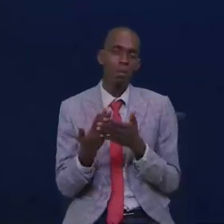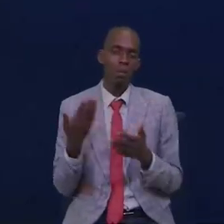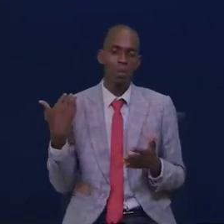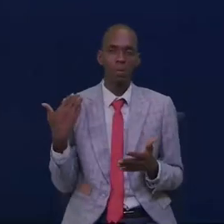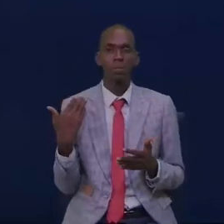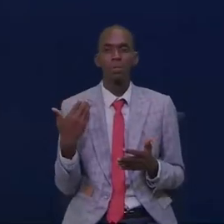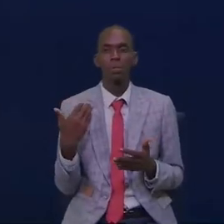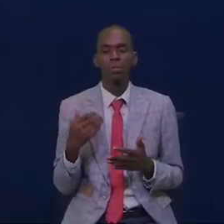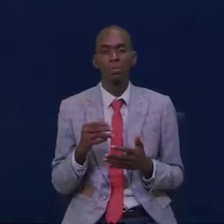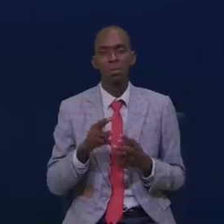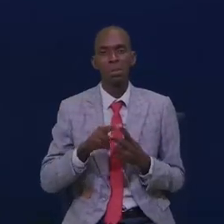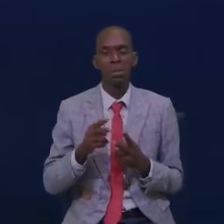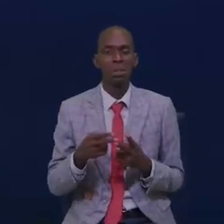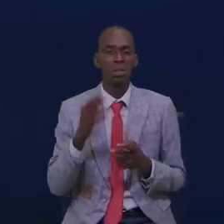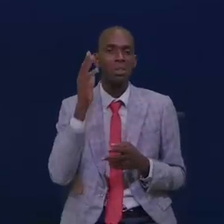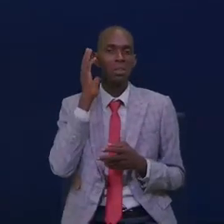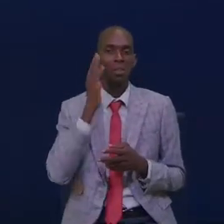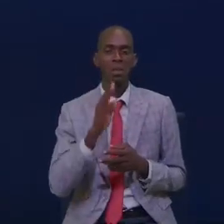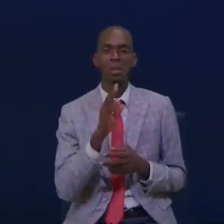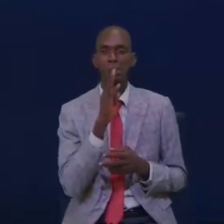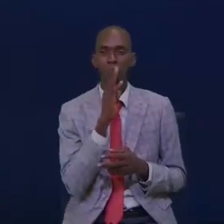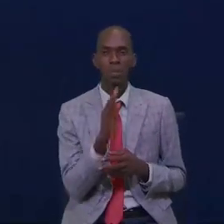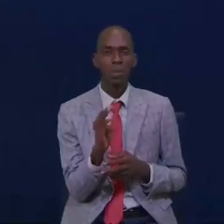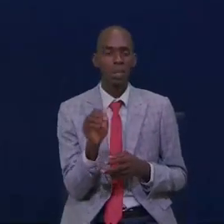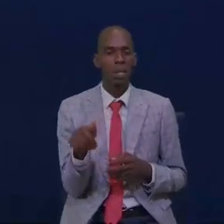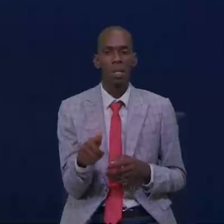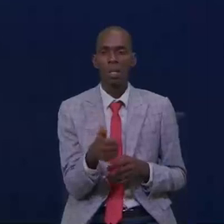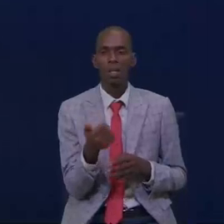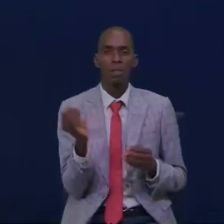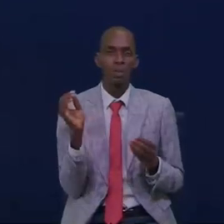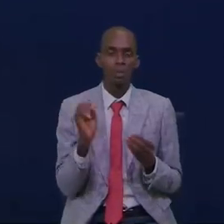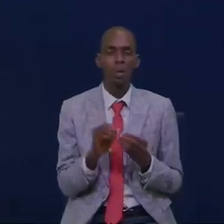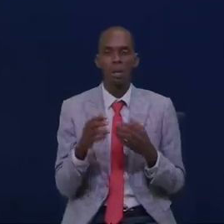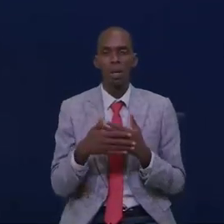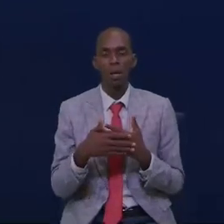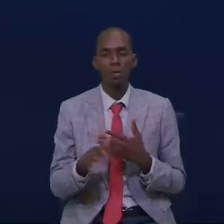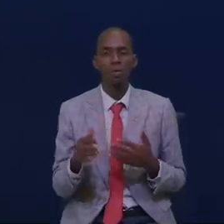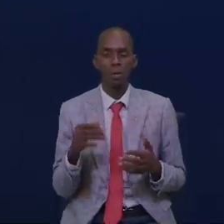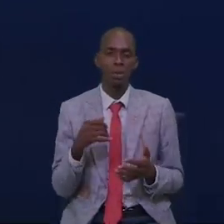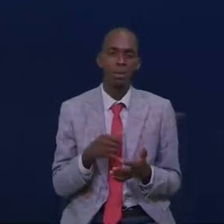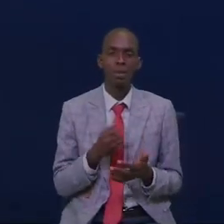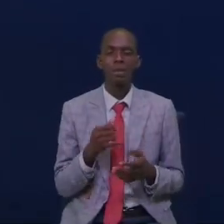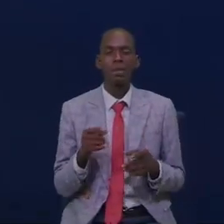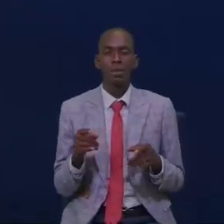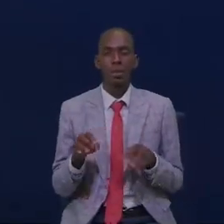n'y en aura jamais dans la suite des âges.